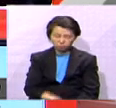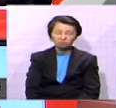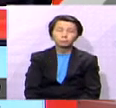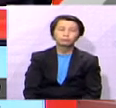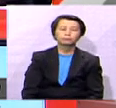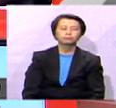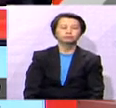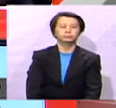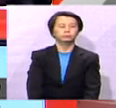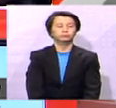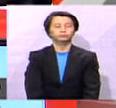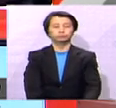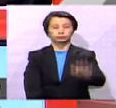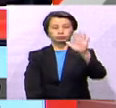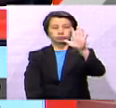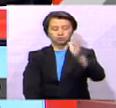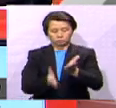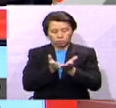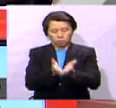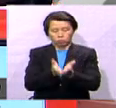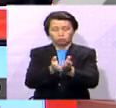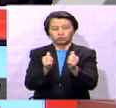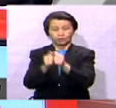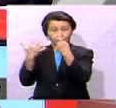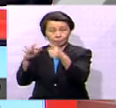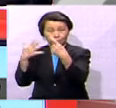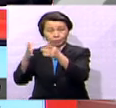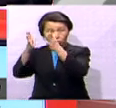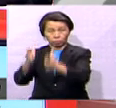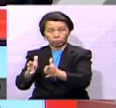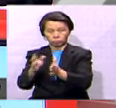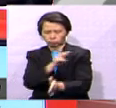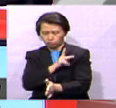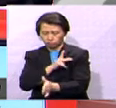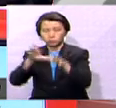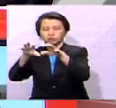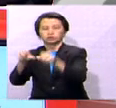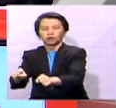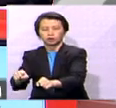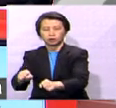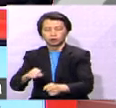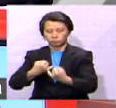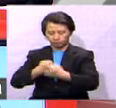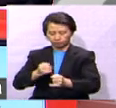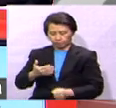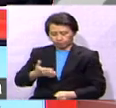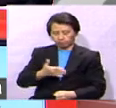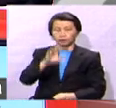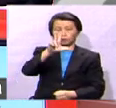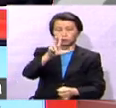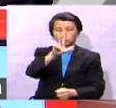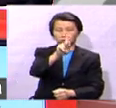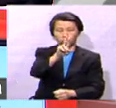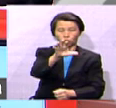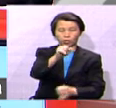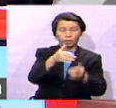masih bersama Nasional 8. Lima bot tempatan bersama 15 awak-awak dan tekong ditahan Jabatan Perikanan Kelantan di tiga kuala